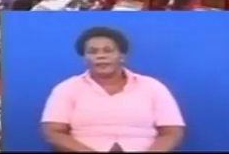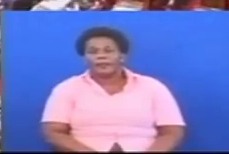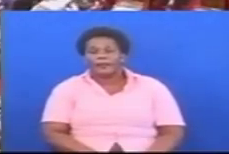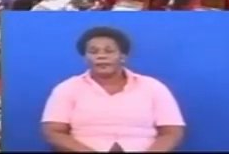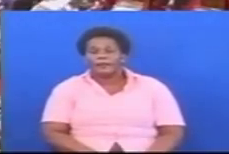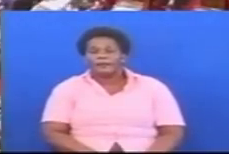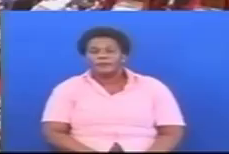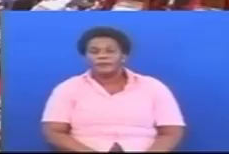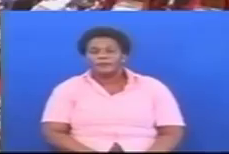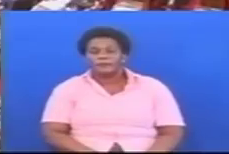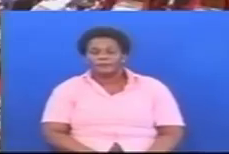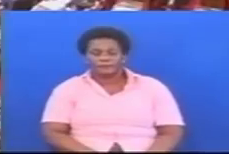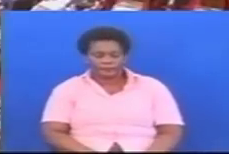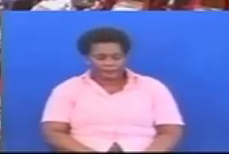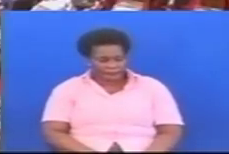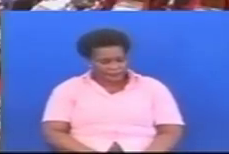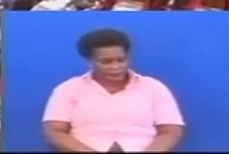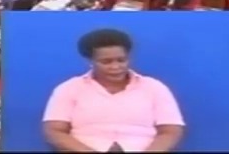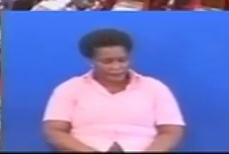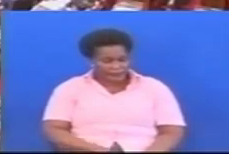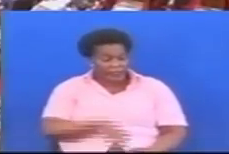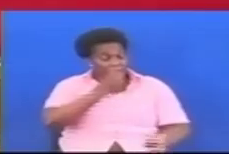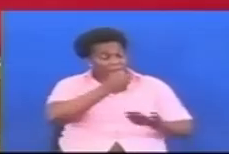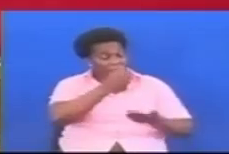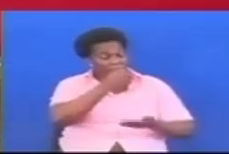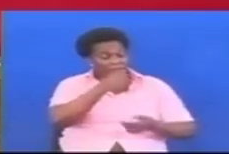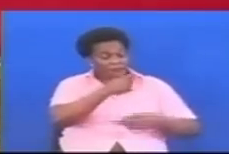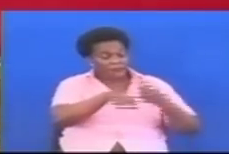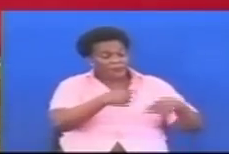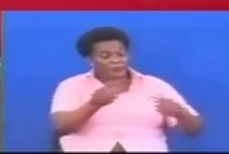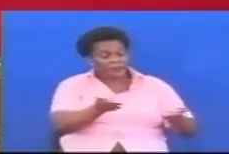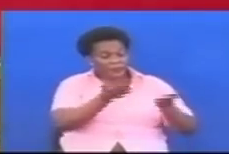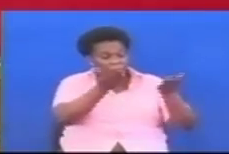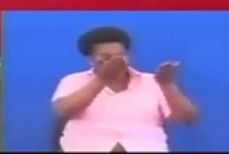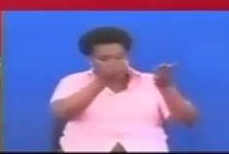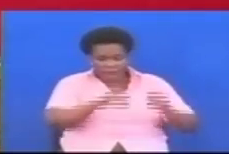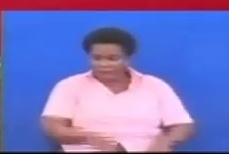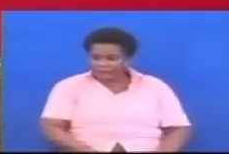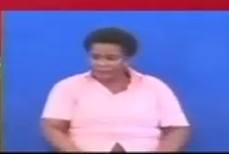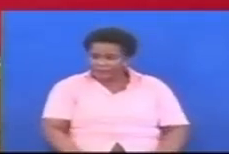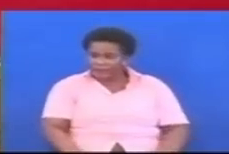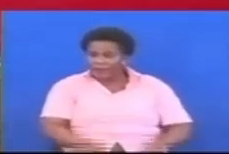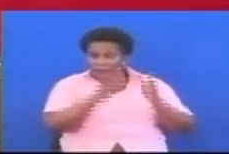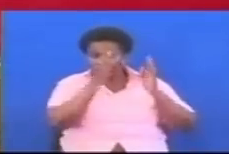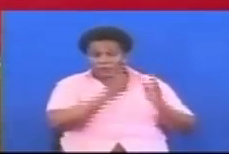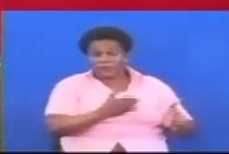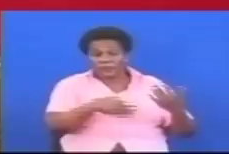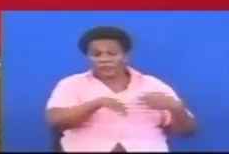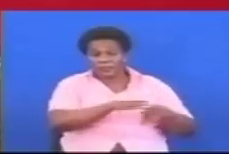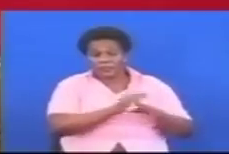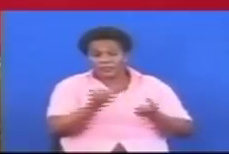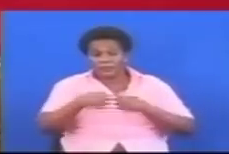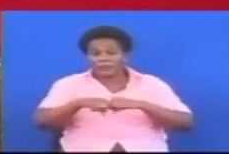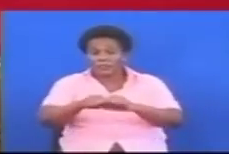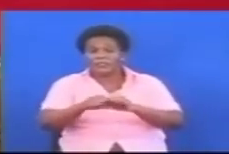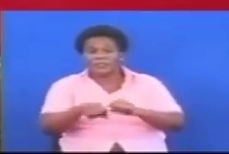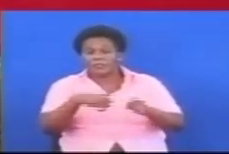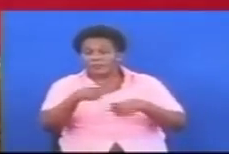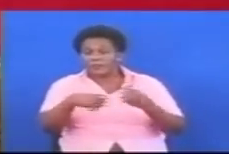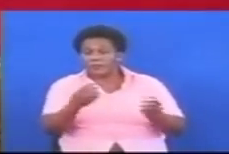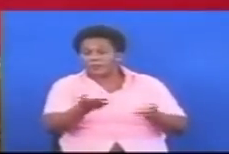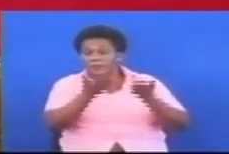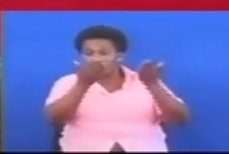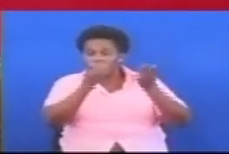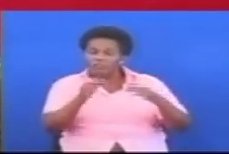Fedha zilizoombwa kwa ajili ya kutekeleza miradi ya maendeleo. Mheshimiwa Mwenyekiti, kwa upande wa utekelezaji wa miradi ya maendeleo, Wizara ya Maji